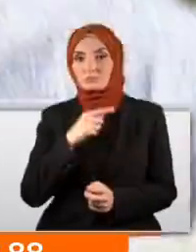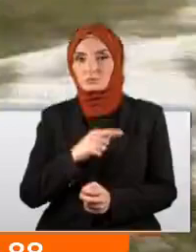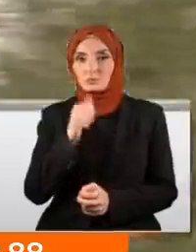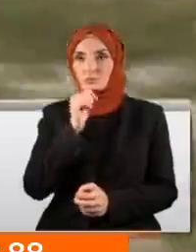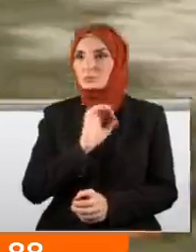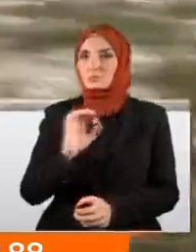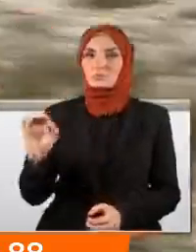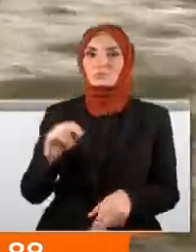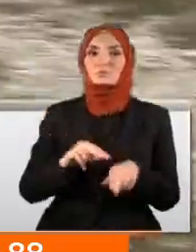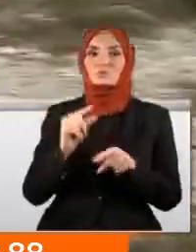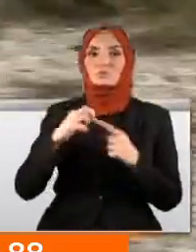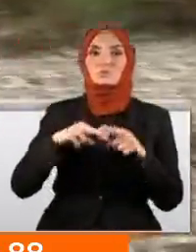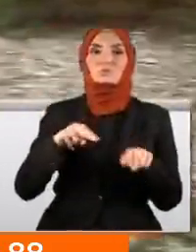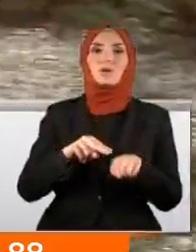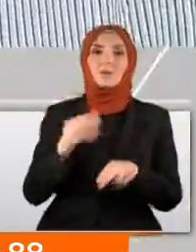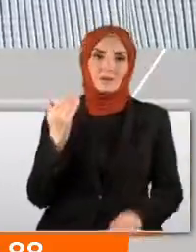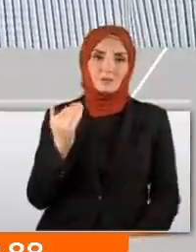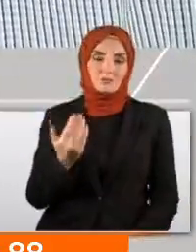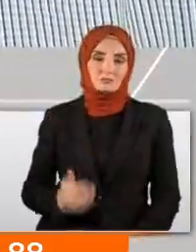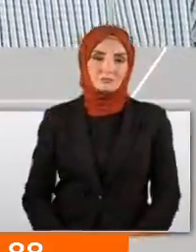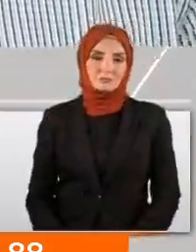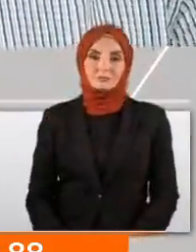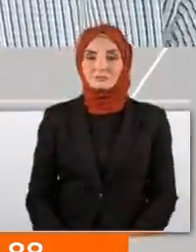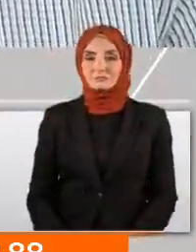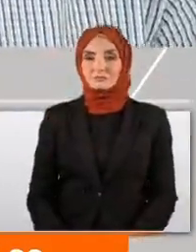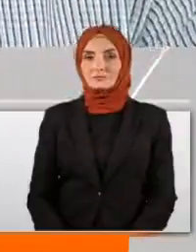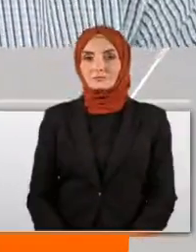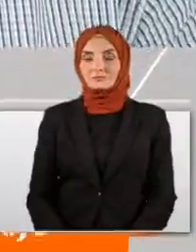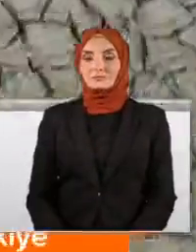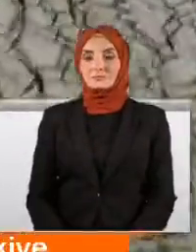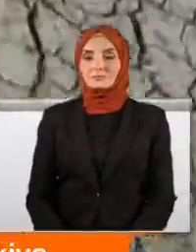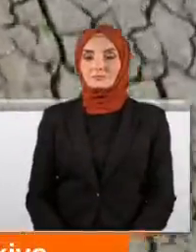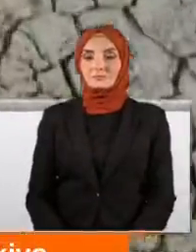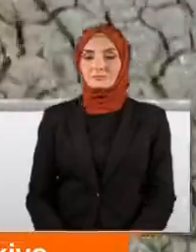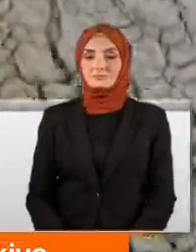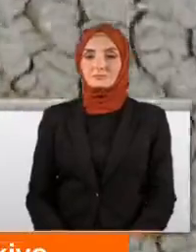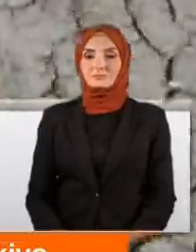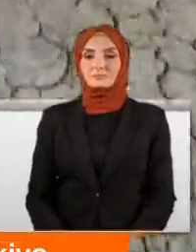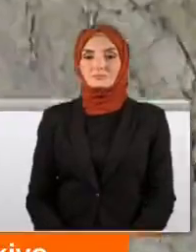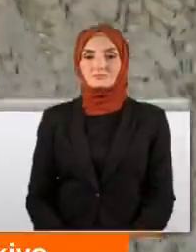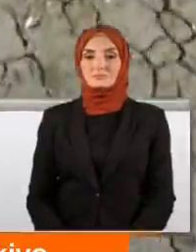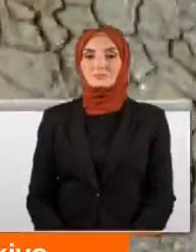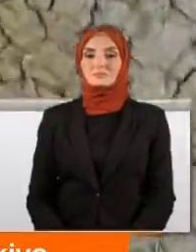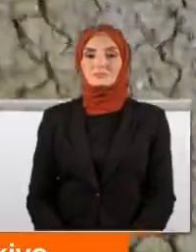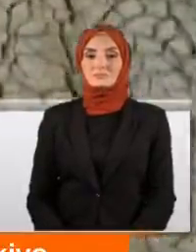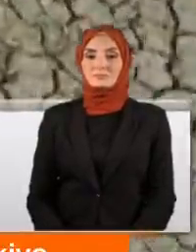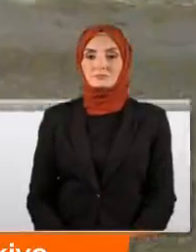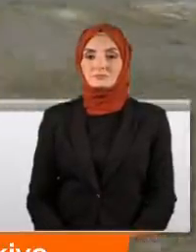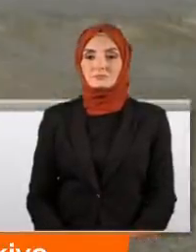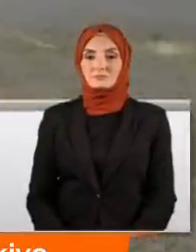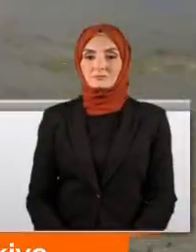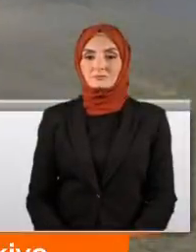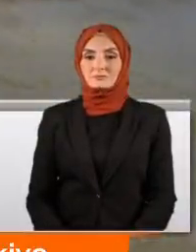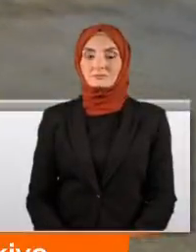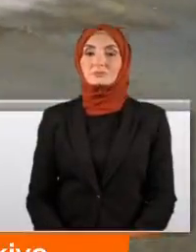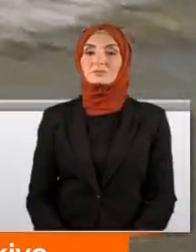Göl şu ağaçların olduğu bölgeye kadar çıkıyordu sular. Bir adacık vardı, o bile gözüküyor mesela. İçler acısı bir durum. Suyumuz gitgide tükeniyor.